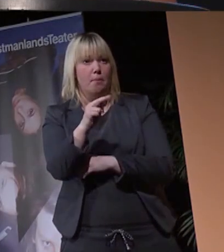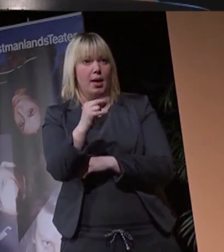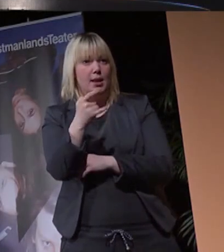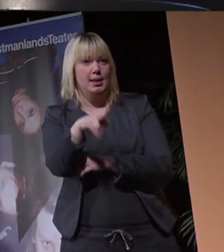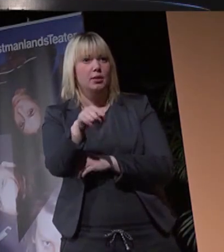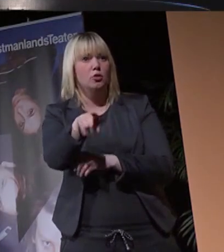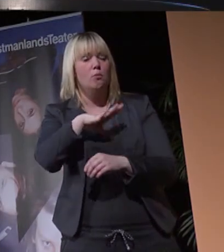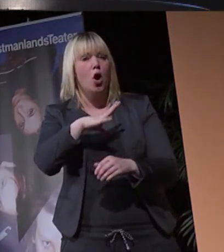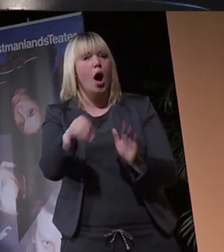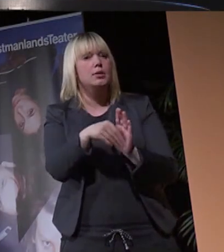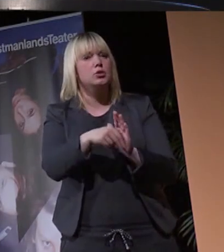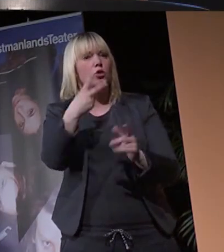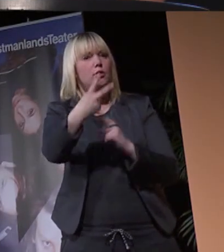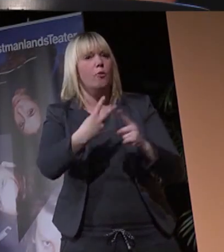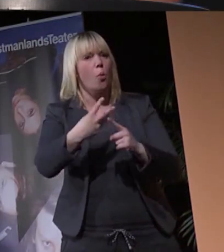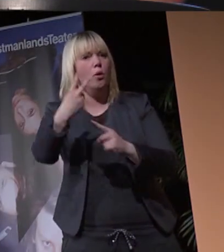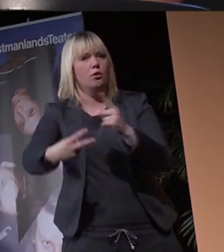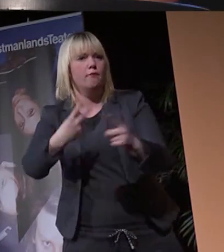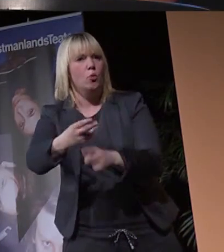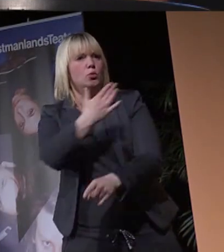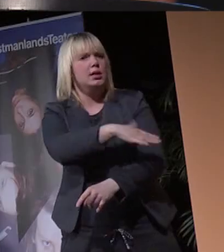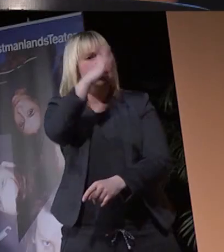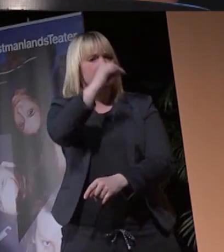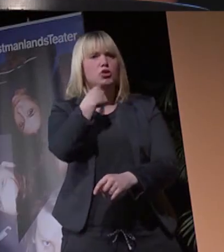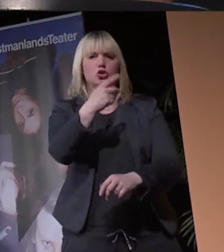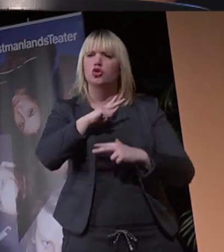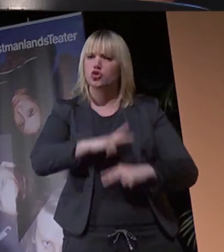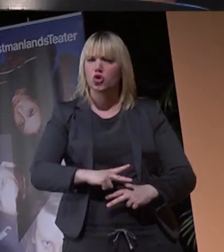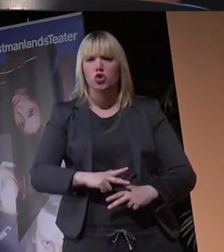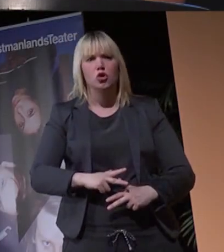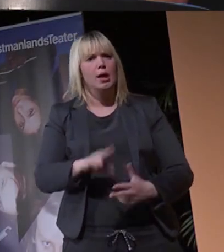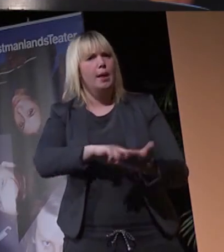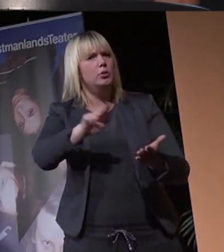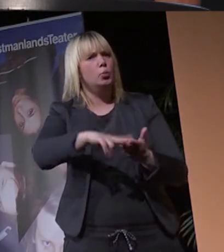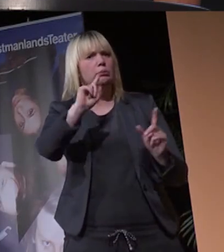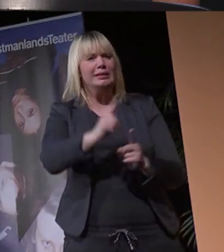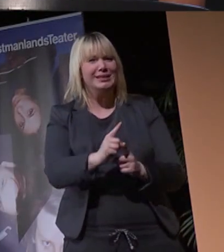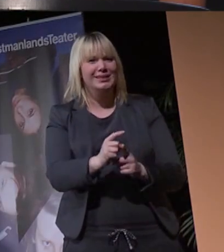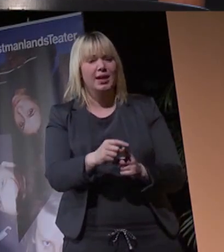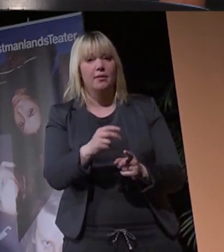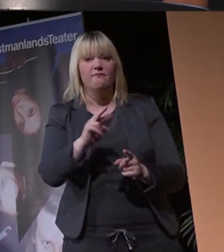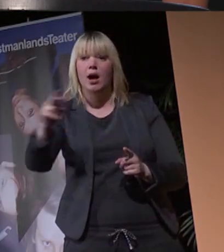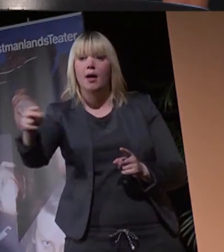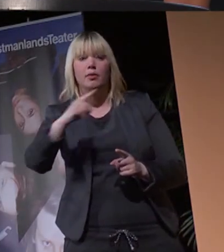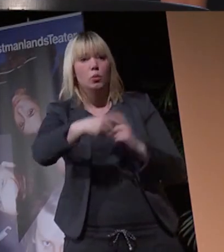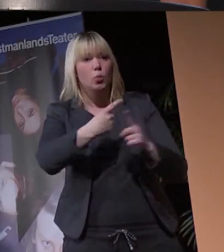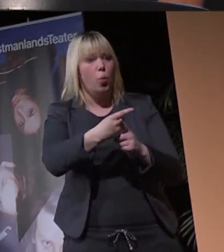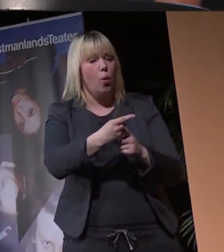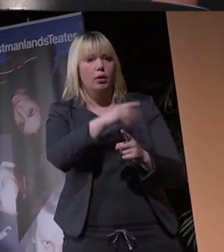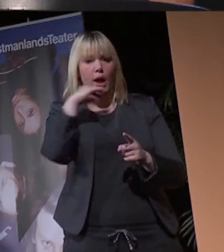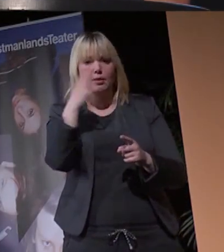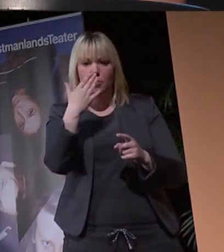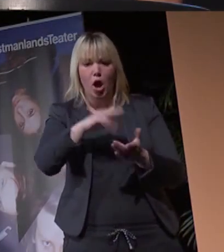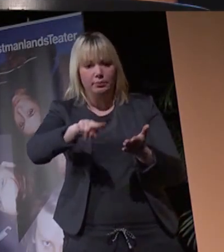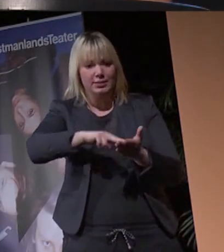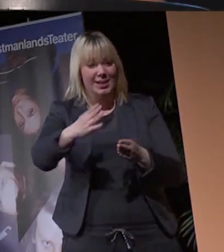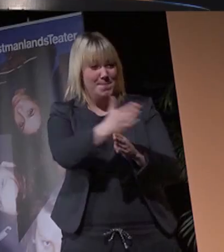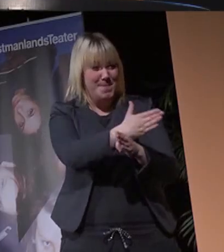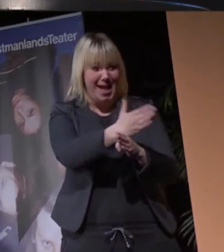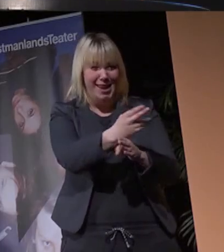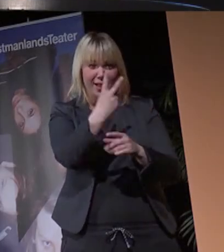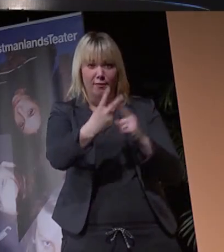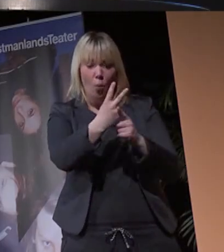så förutsätter jag att man vill också lyssna in vad som verkligen funkar för verksamheter. Mm. Och är det någonting som